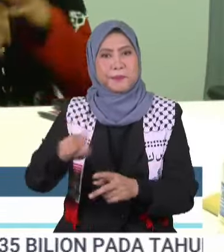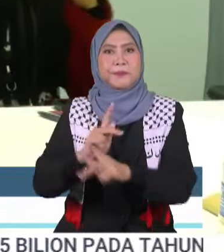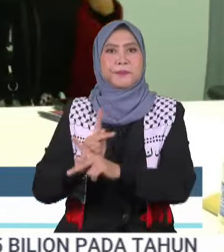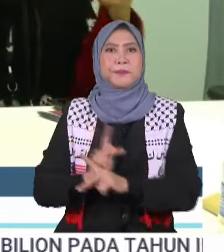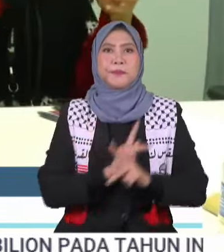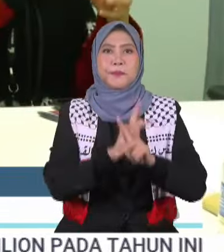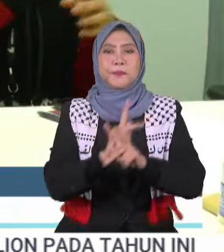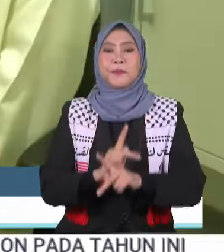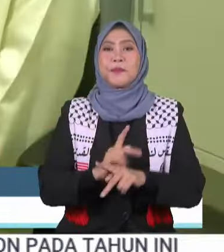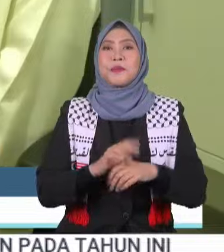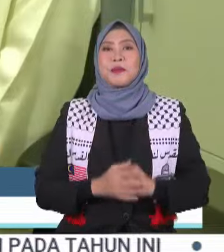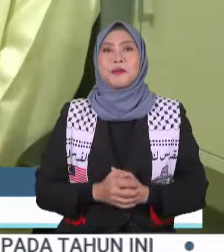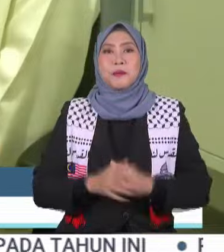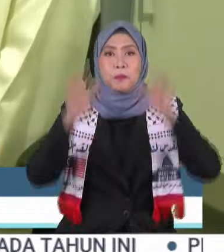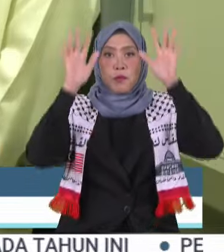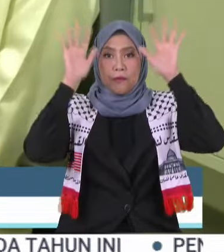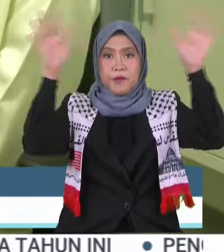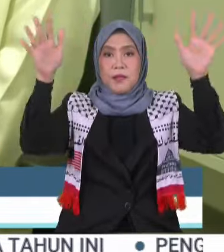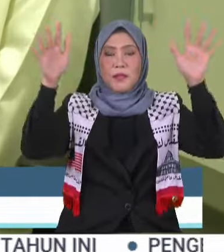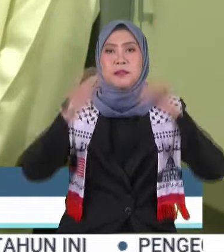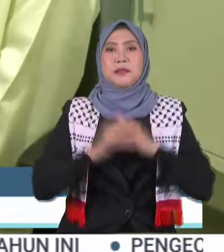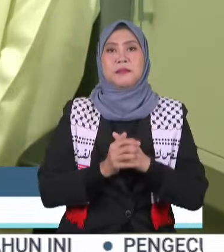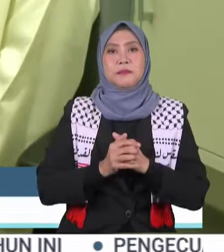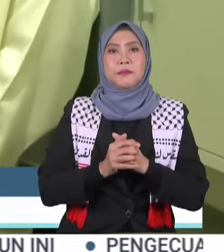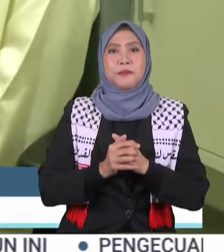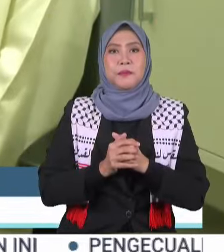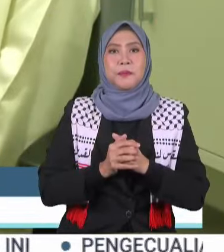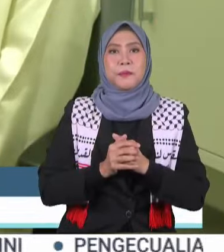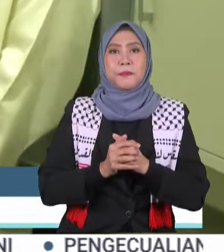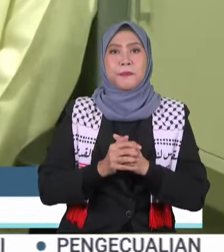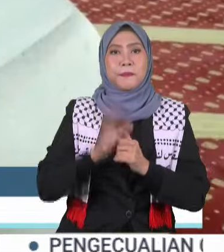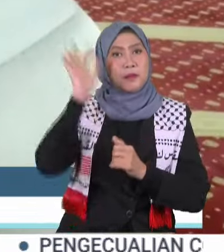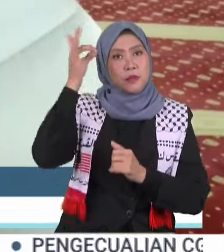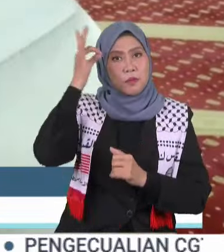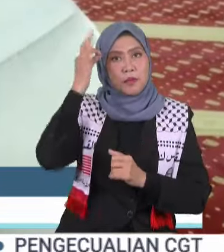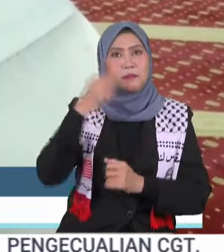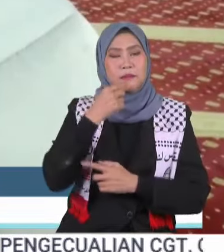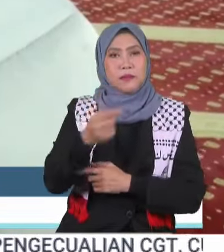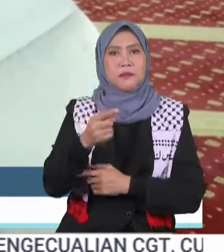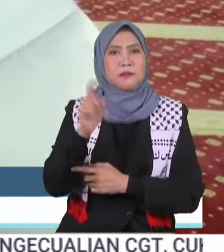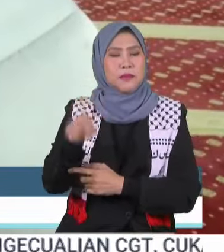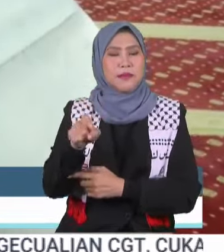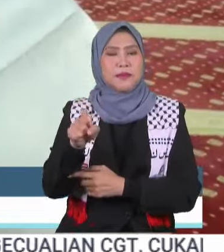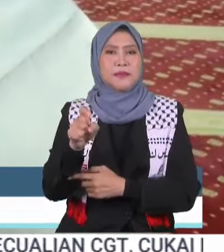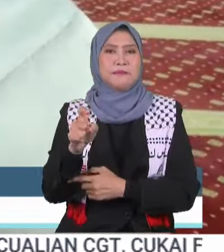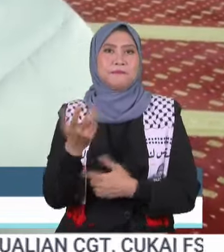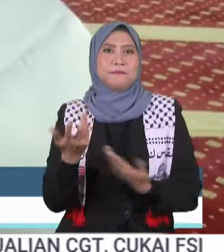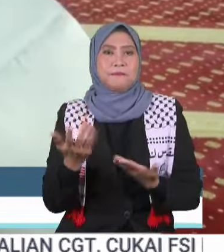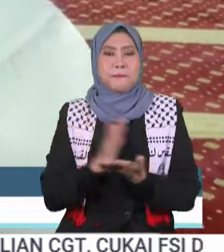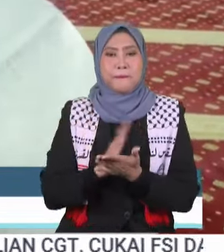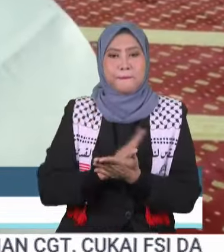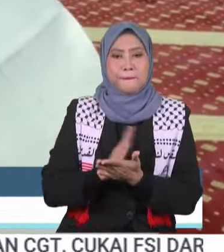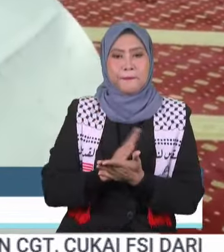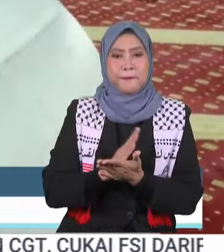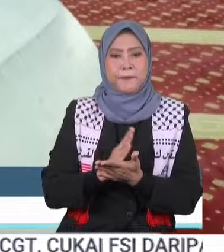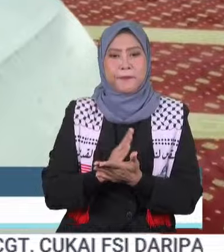Mufti Wilayah Persekutuan Dato' Dr. Luqman Abdullah berkata pemberian ganjaran perlu bersifat sementara.